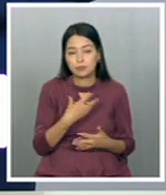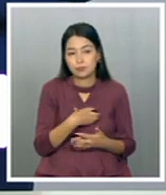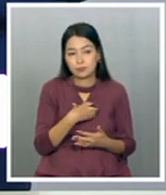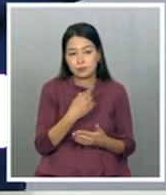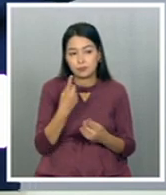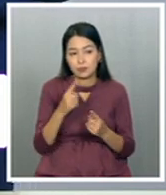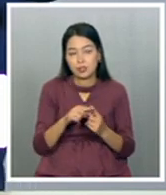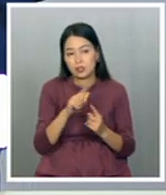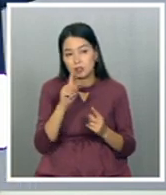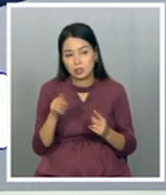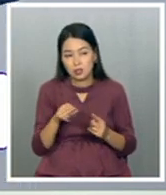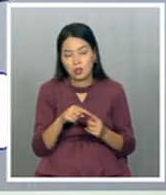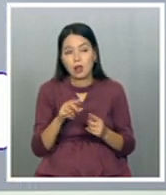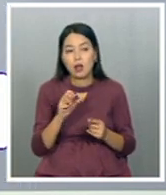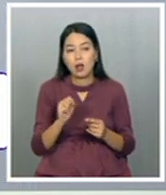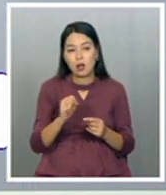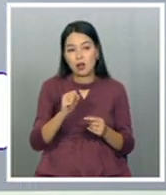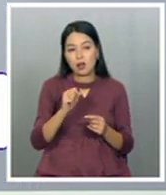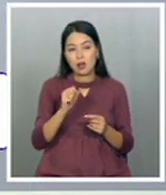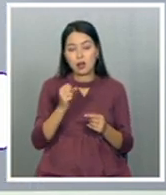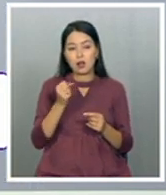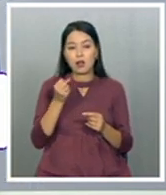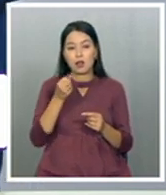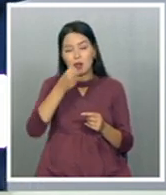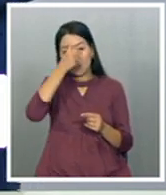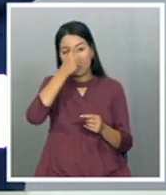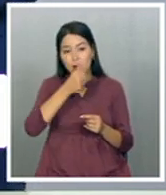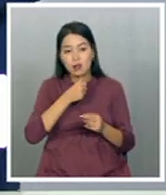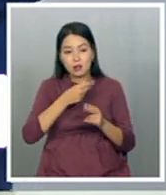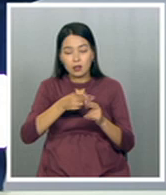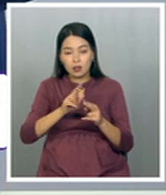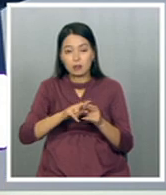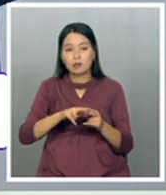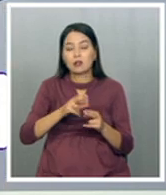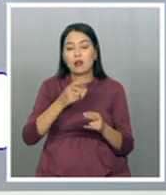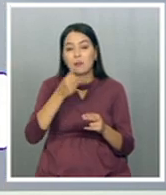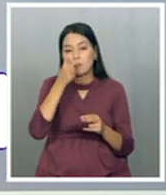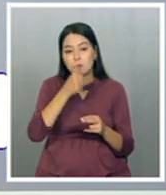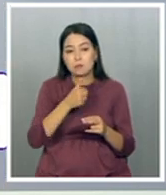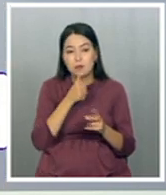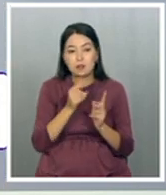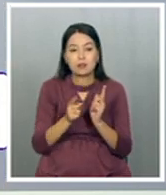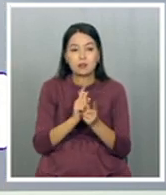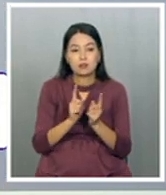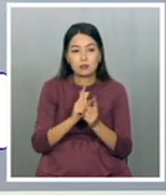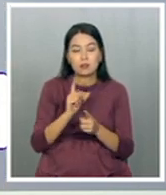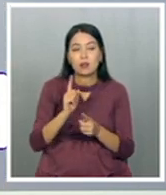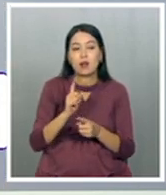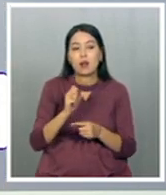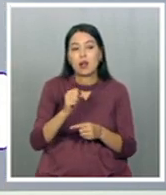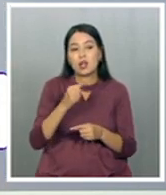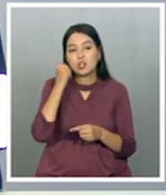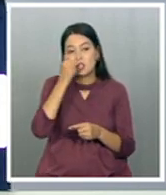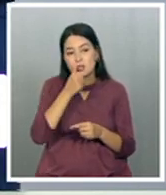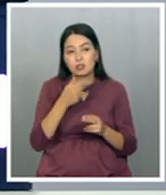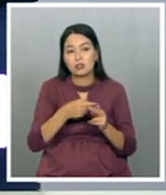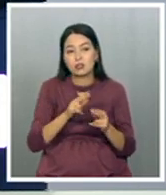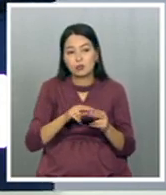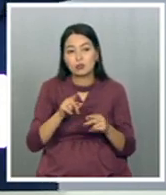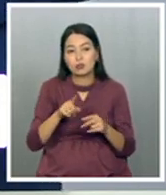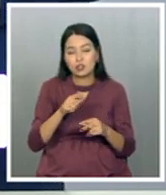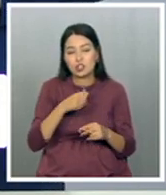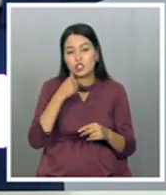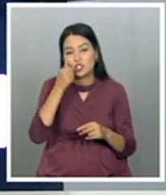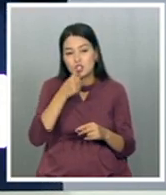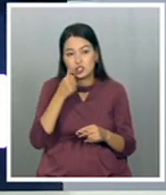айналуы. Ал ай дегеніміз, яғни ай фазаларының өзгерісіне негізделген. Ал жыл дегеніміз, яғни бізге таныс 4 жыл мезгілінің